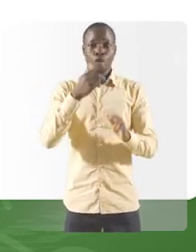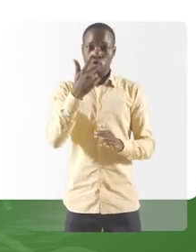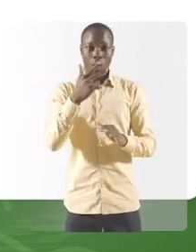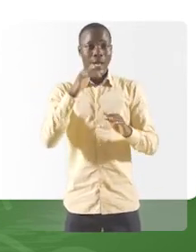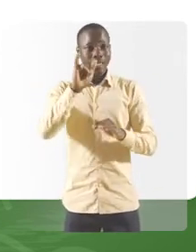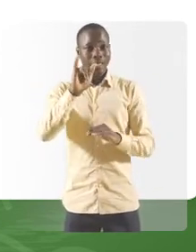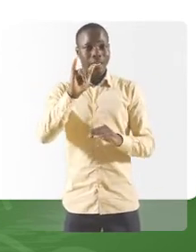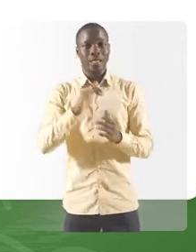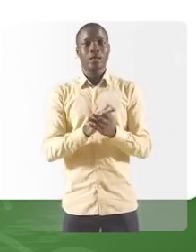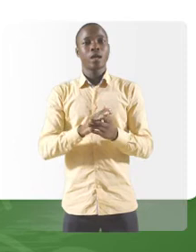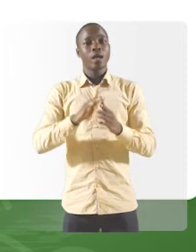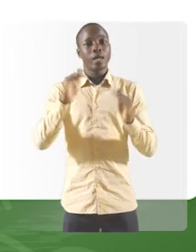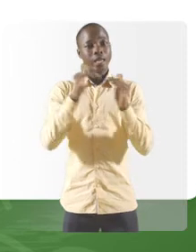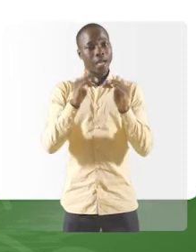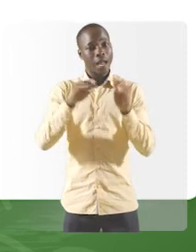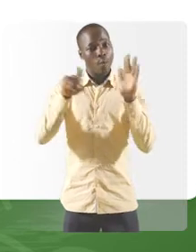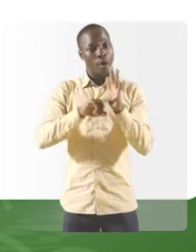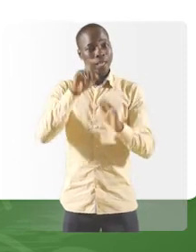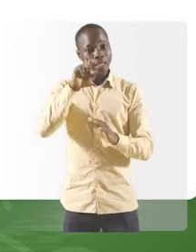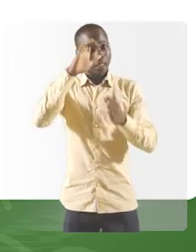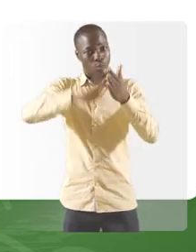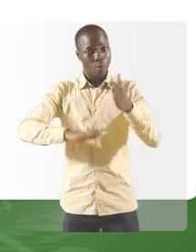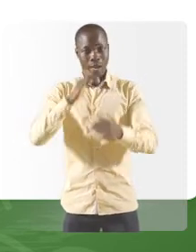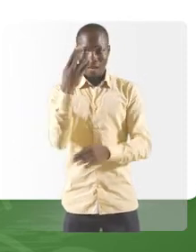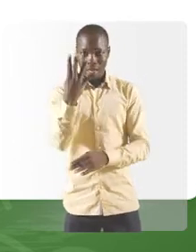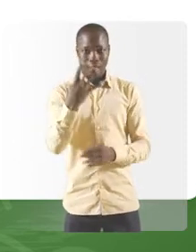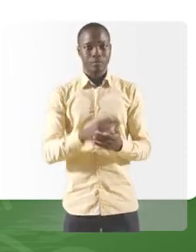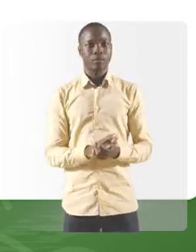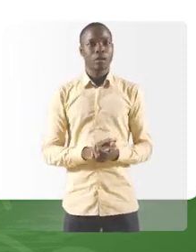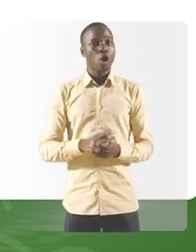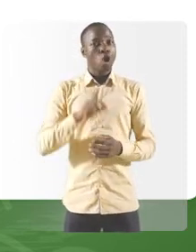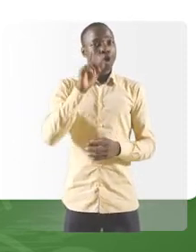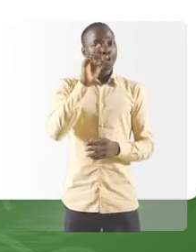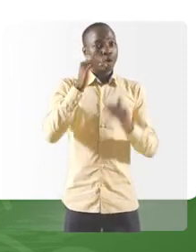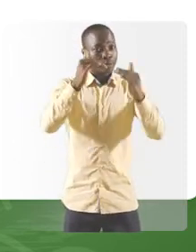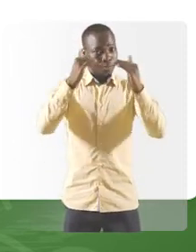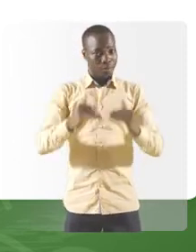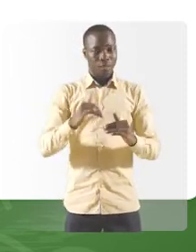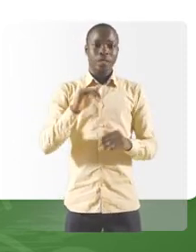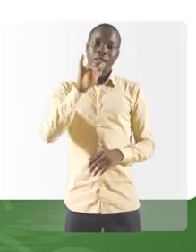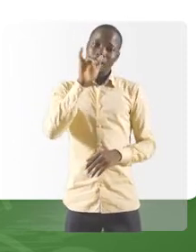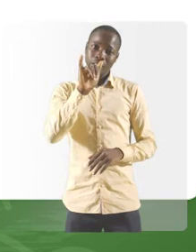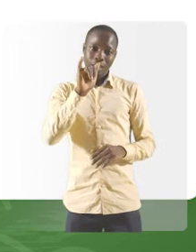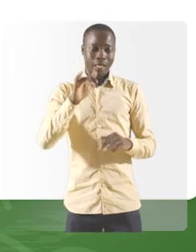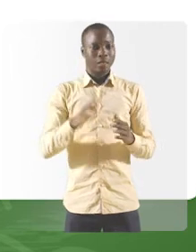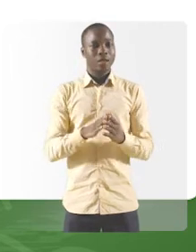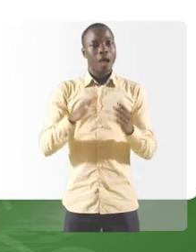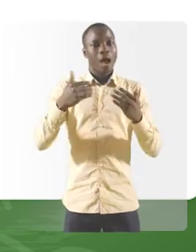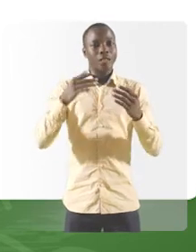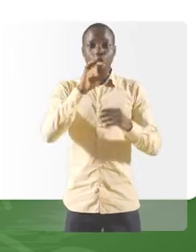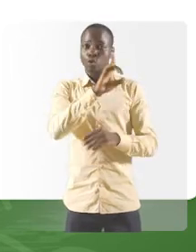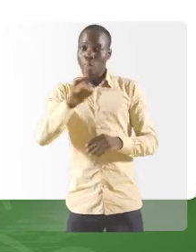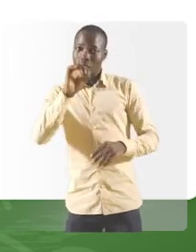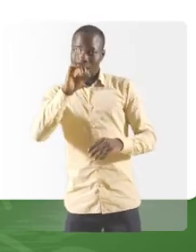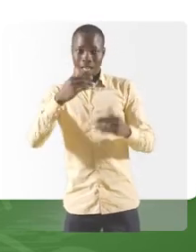égale à moins x moins 4. Donc, finalement, la droite D a pour équation